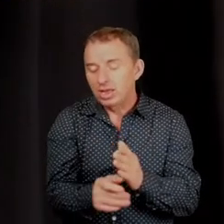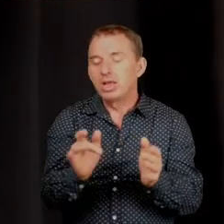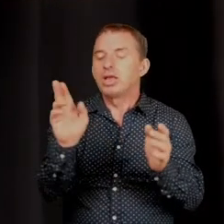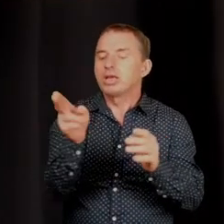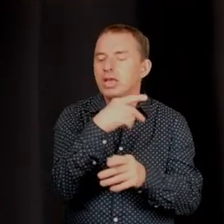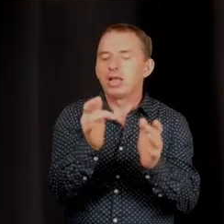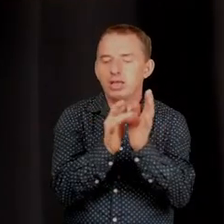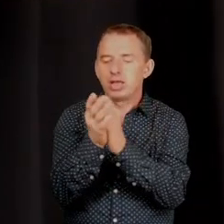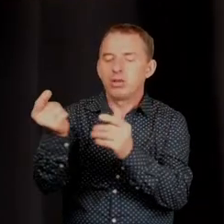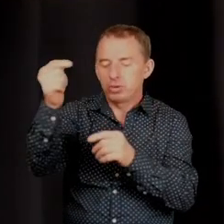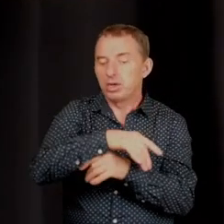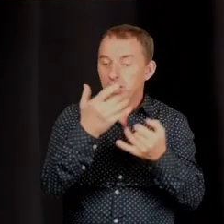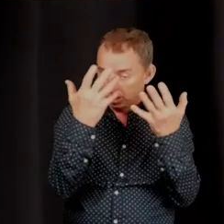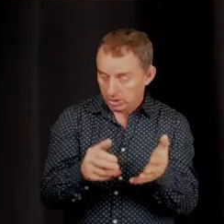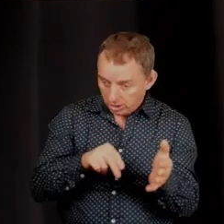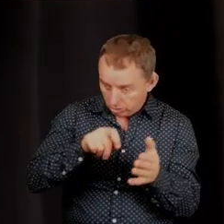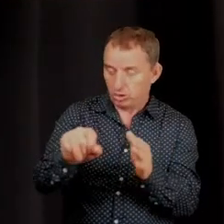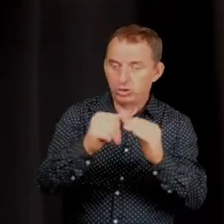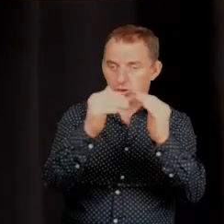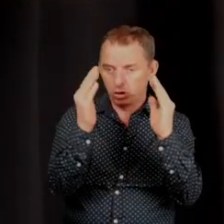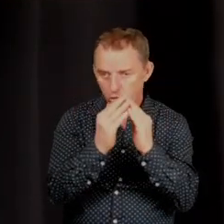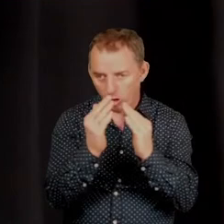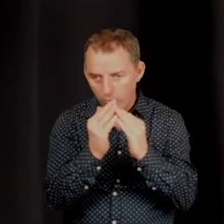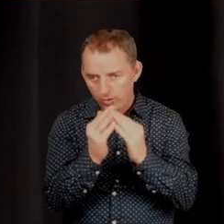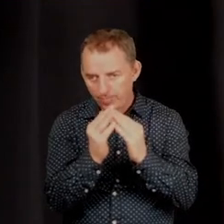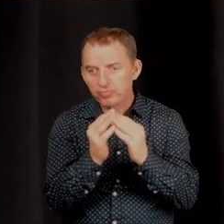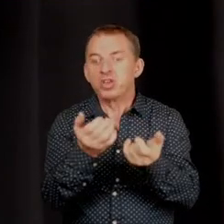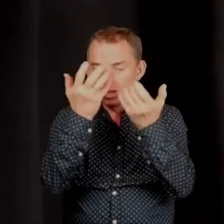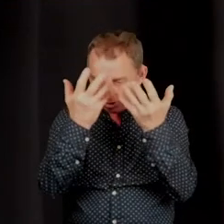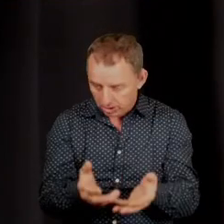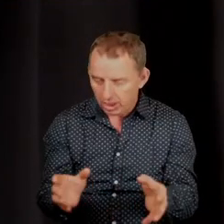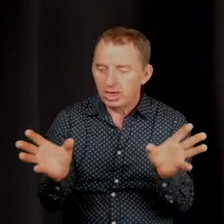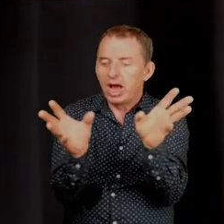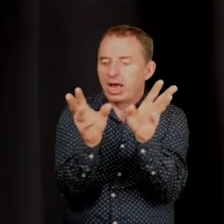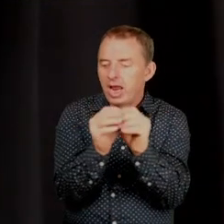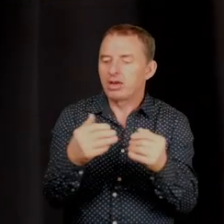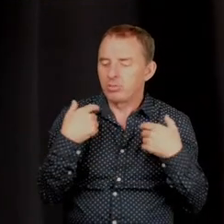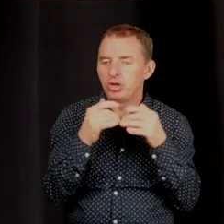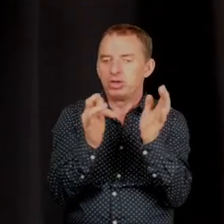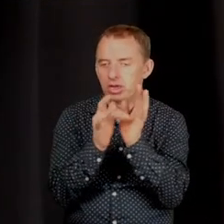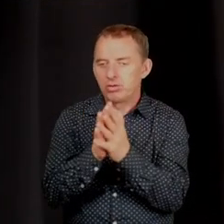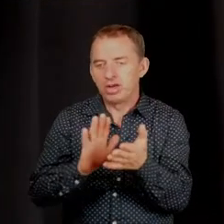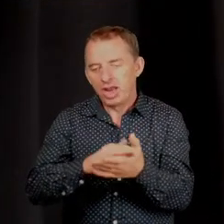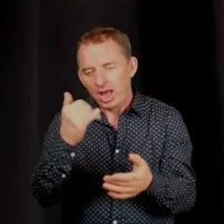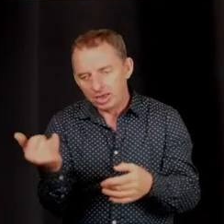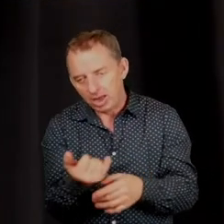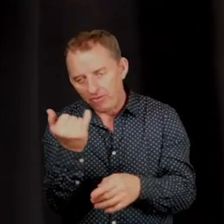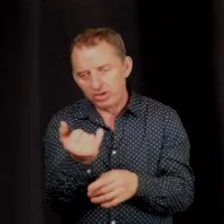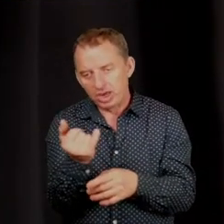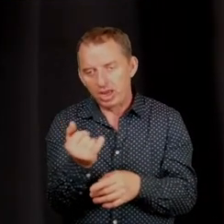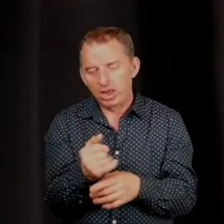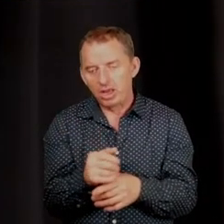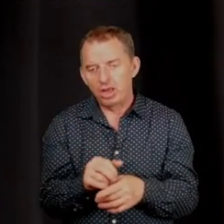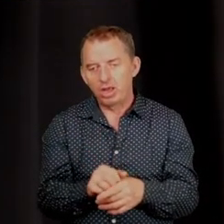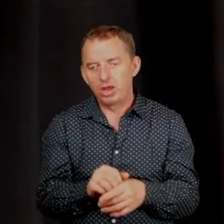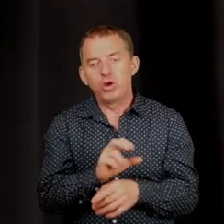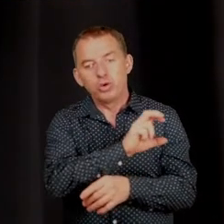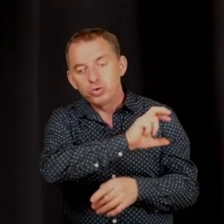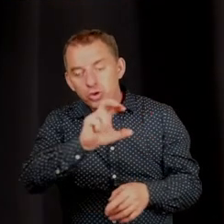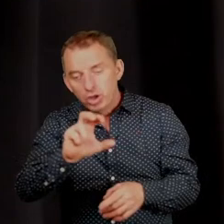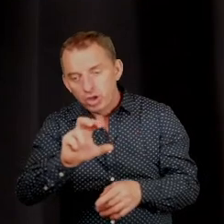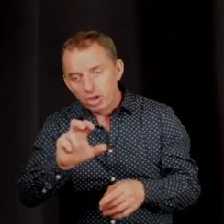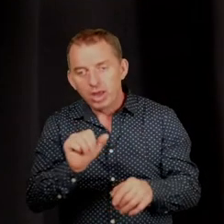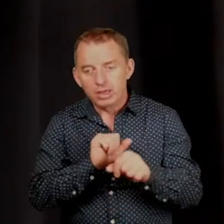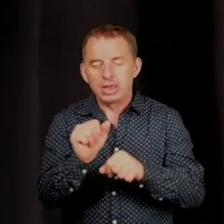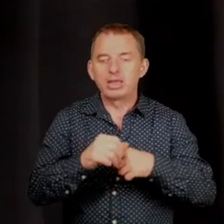home? Czy chcesz iść do domu? Do you want to live with Jesus forever? Czy chcesz żyć z Jezusem na zawsze? Are you tired of this old world? Czy